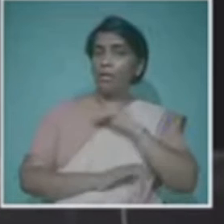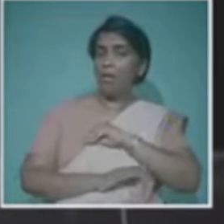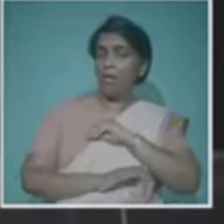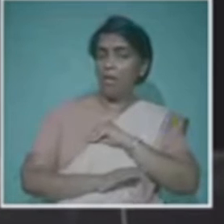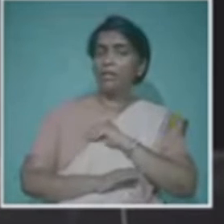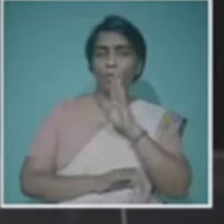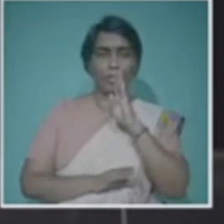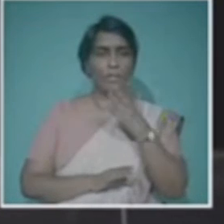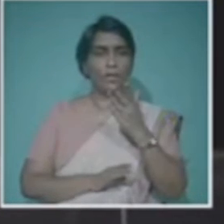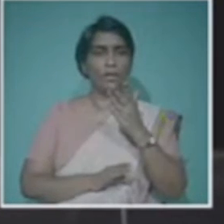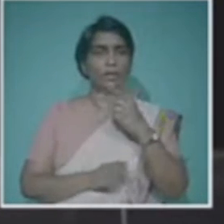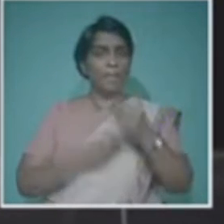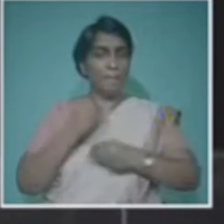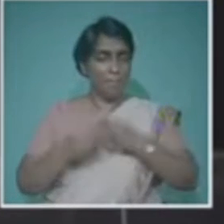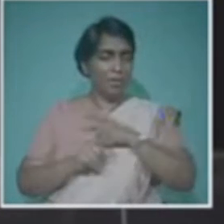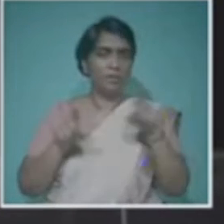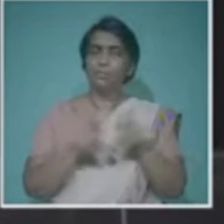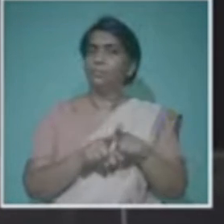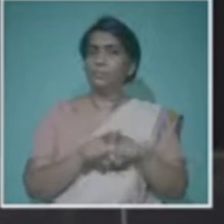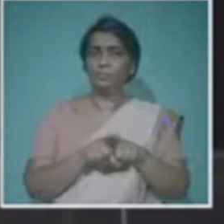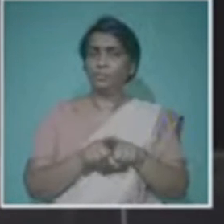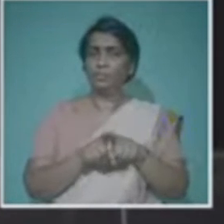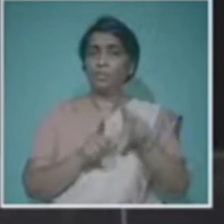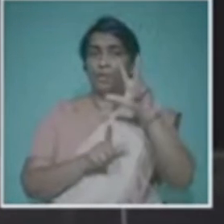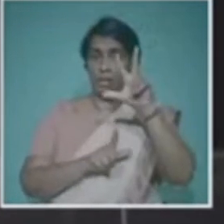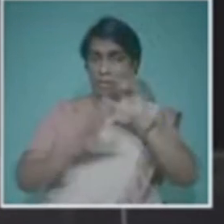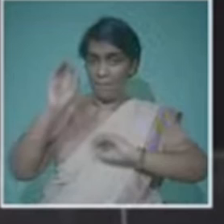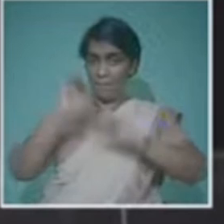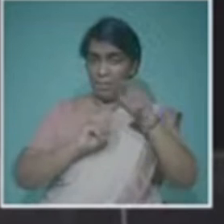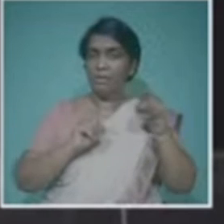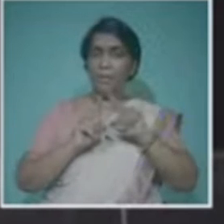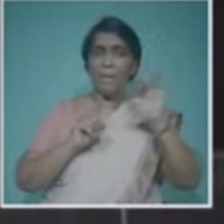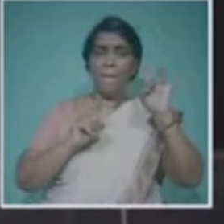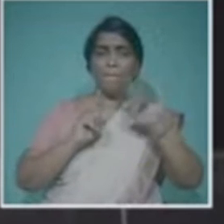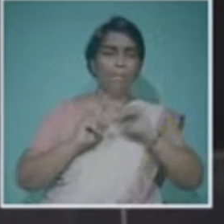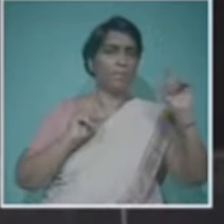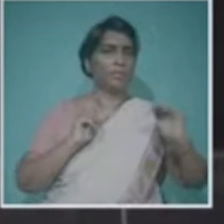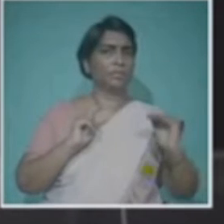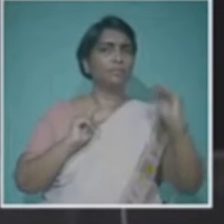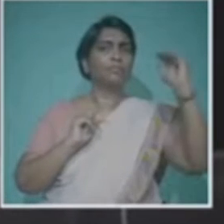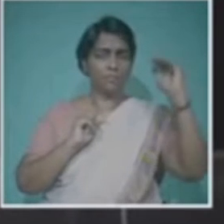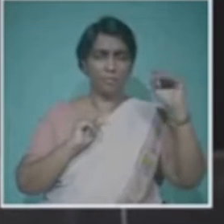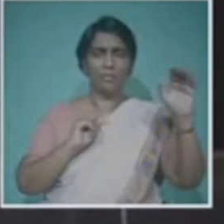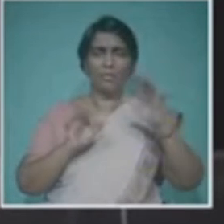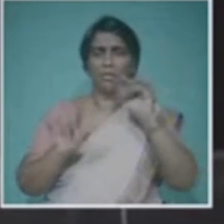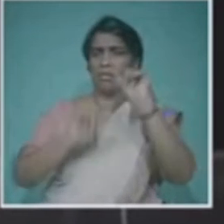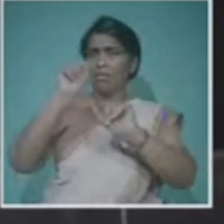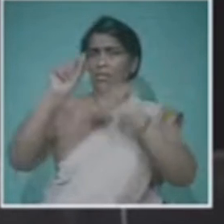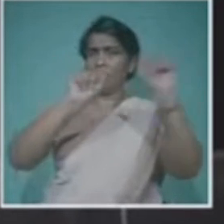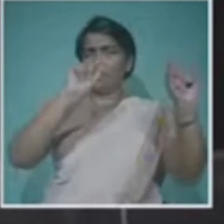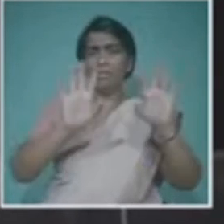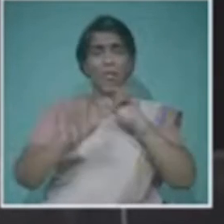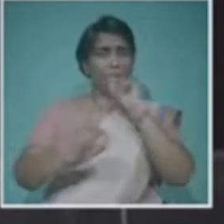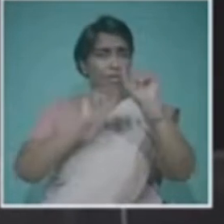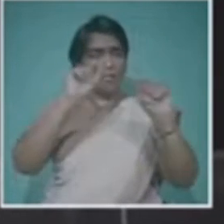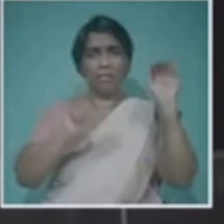100ට ජලදේශ නිෂ්පාදනයට සාපේක්ෂව 108 ඉඳලා 115ට ගෙනියනවා කියලා තමයි කටකතාව පැතිරෙන්නේ. මේ කටකතාව